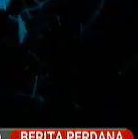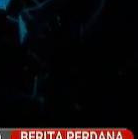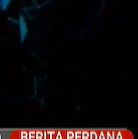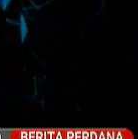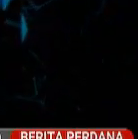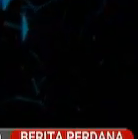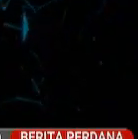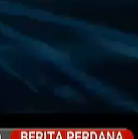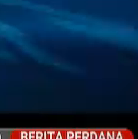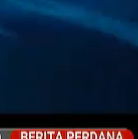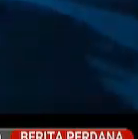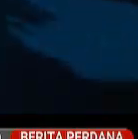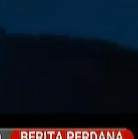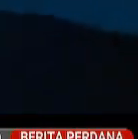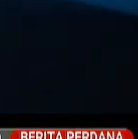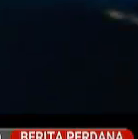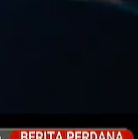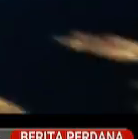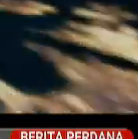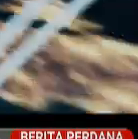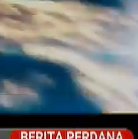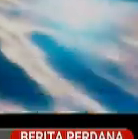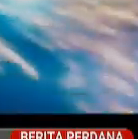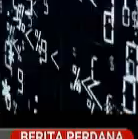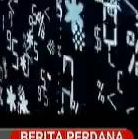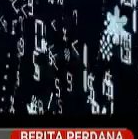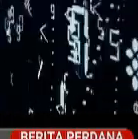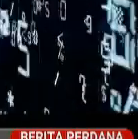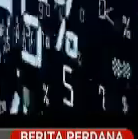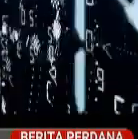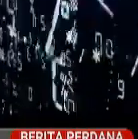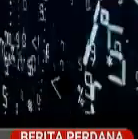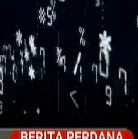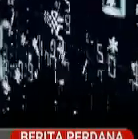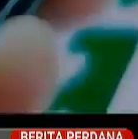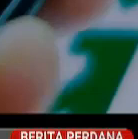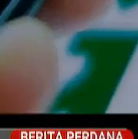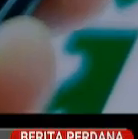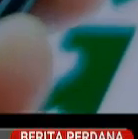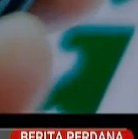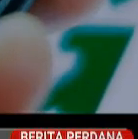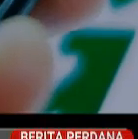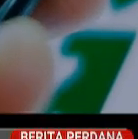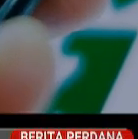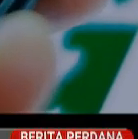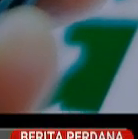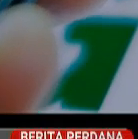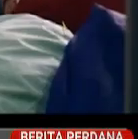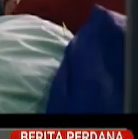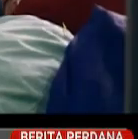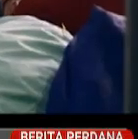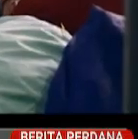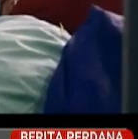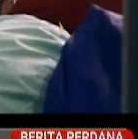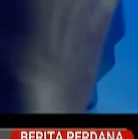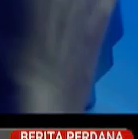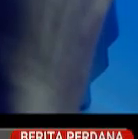Connectivity allows massive data to be transferred at ultra-high speeds between many devices in real